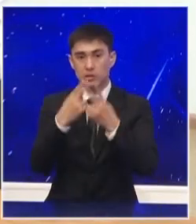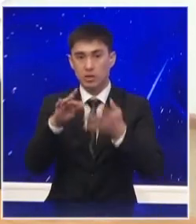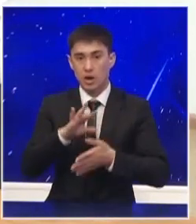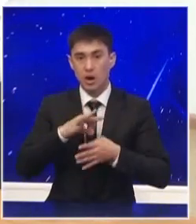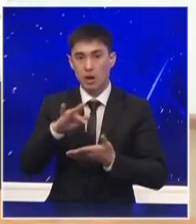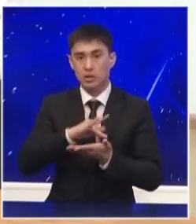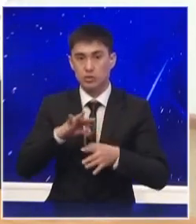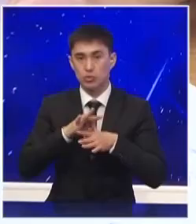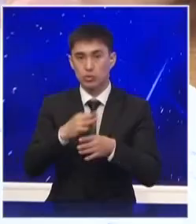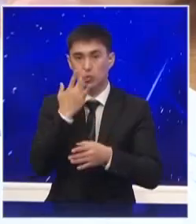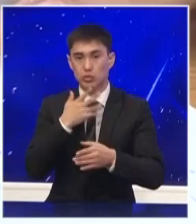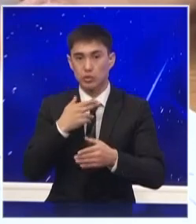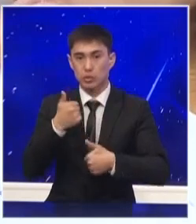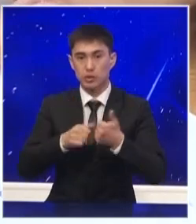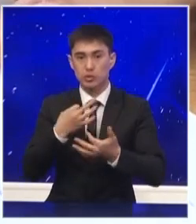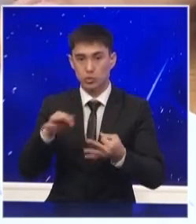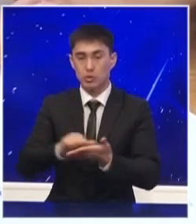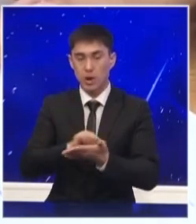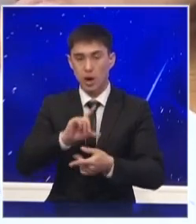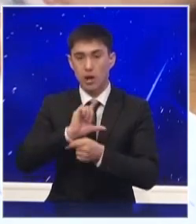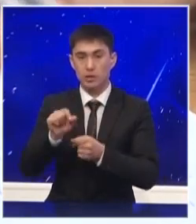өтетін ұлттық пікірсайыс турниріне жолдама алады.